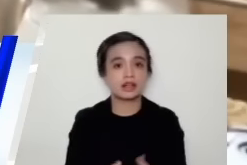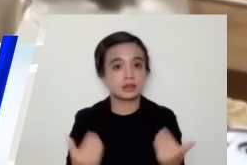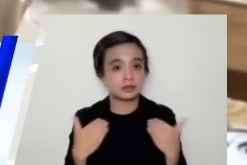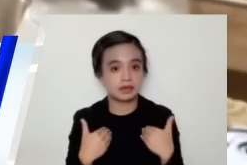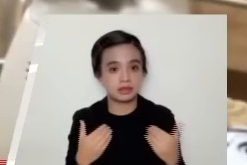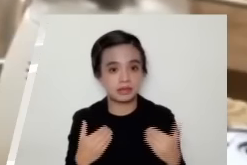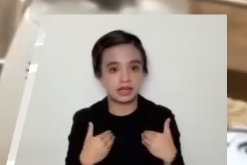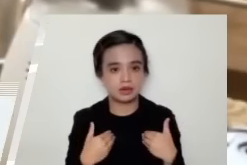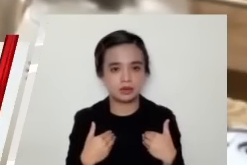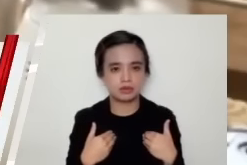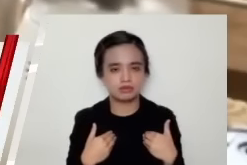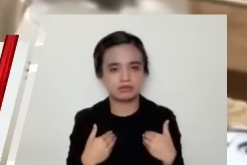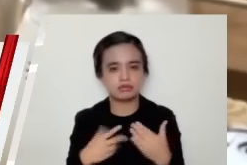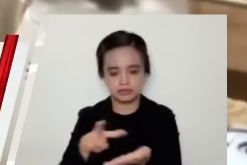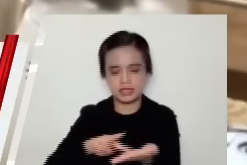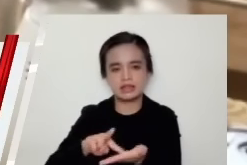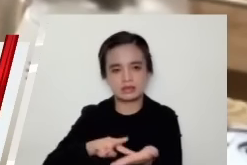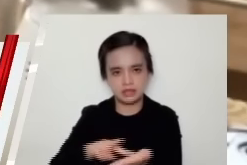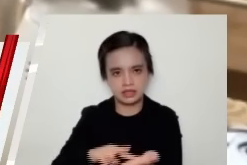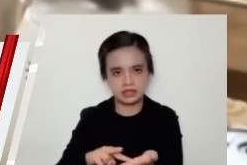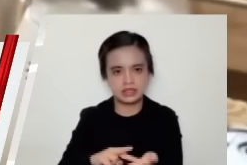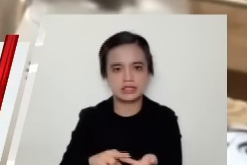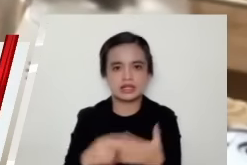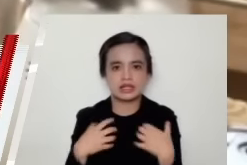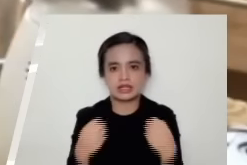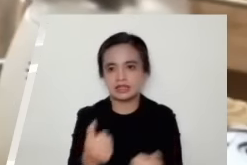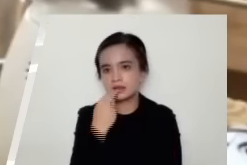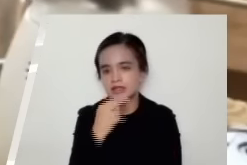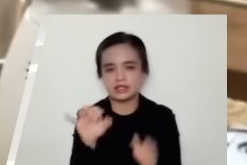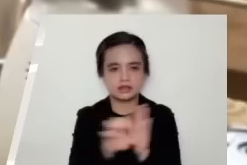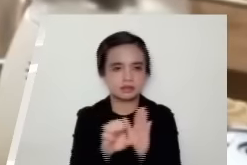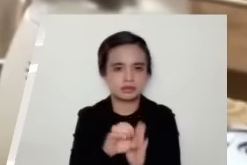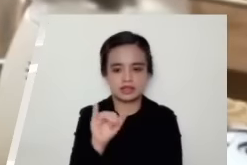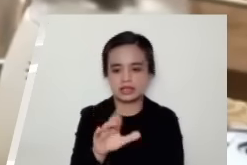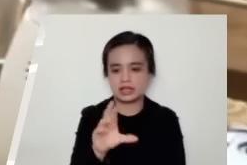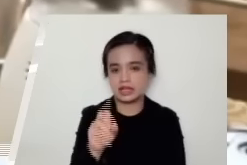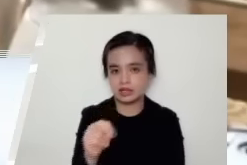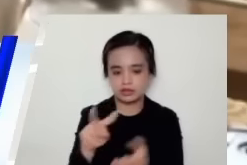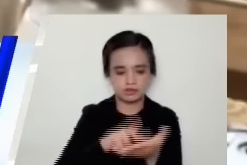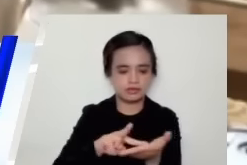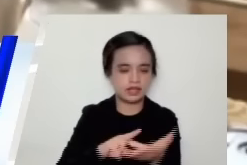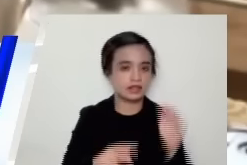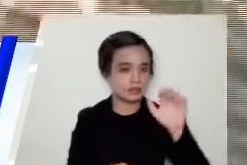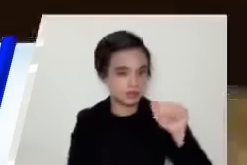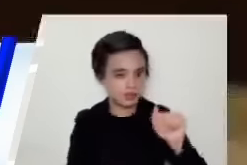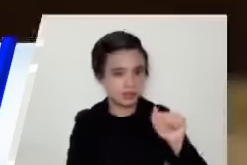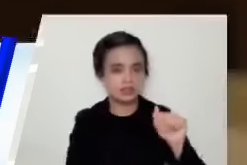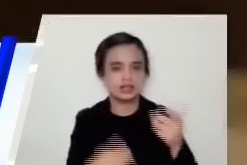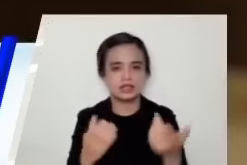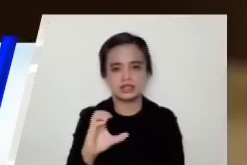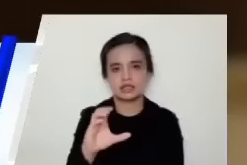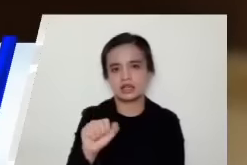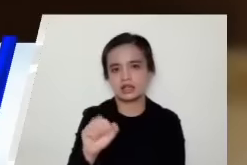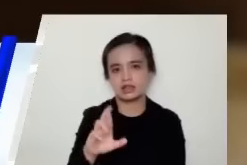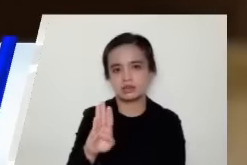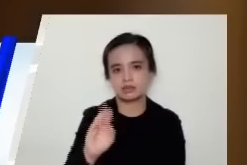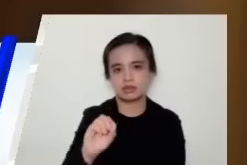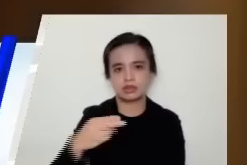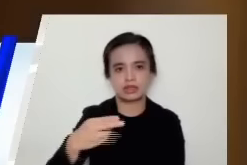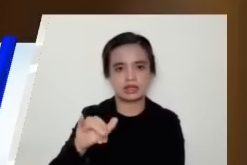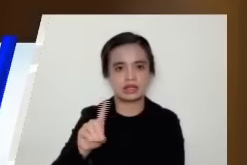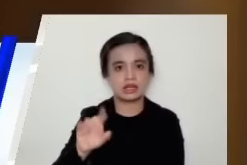at nutrients like iron, vitamin A at saka carbohydrate. Na-enjoy raw yan